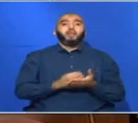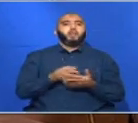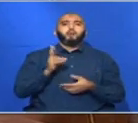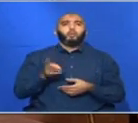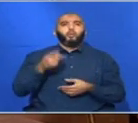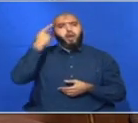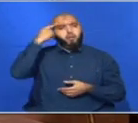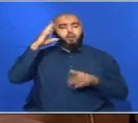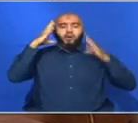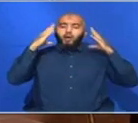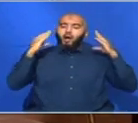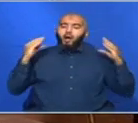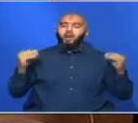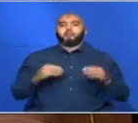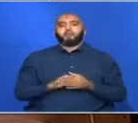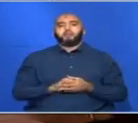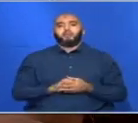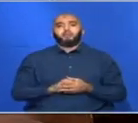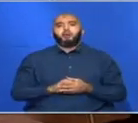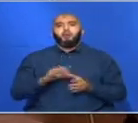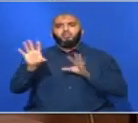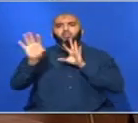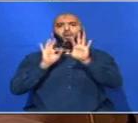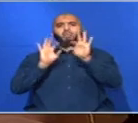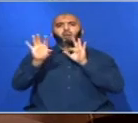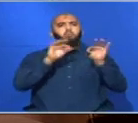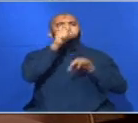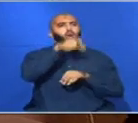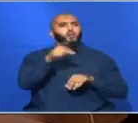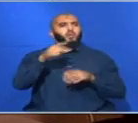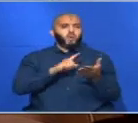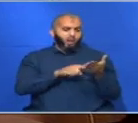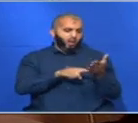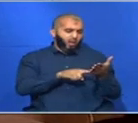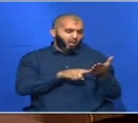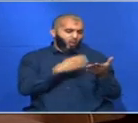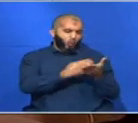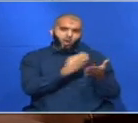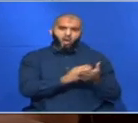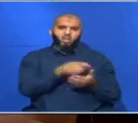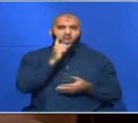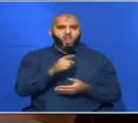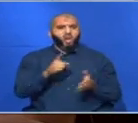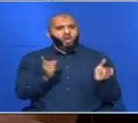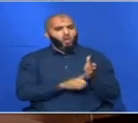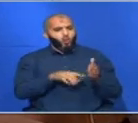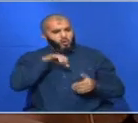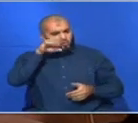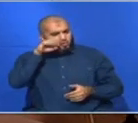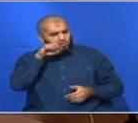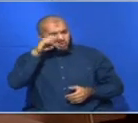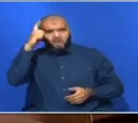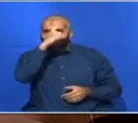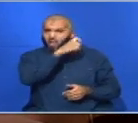الناس يعتقدون بان الاسلام مجموعه عقوبات كلا ما انزلنا عليك القران لتشقى